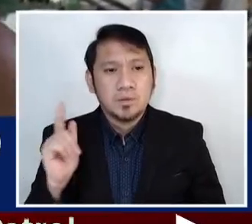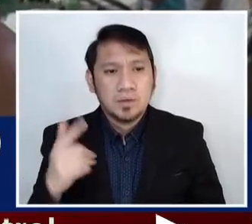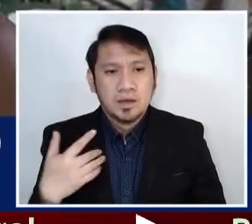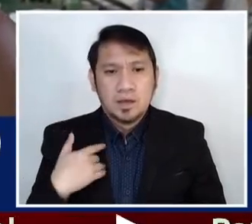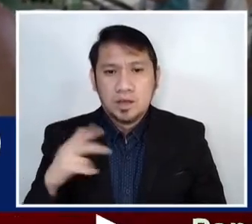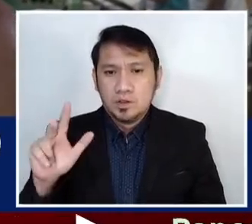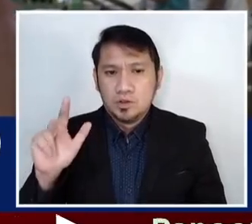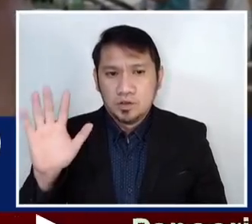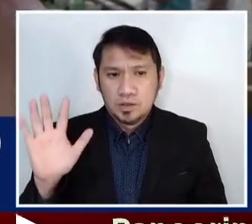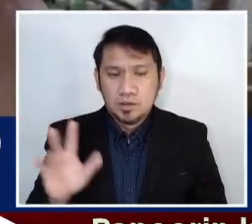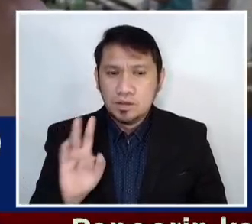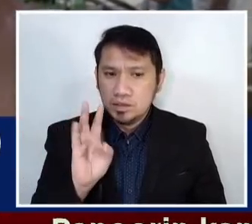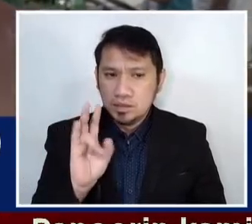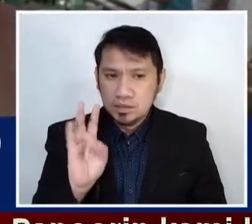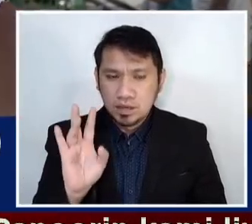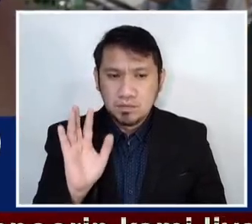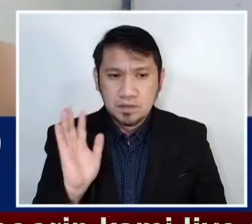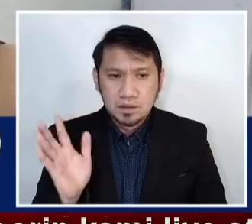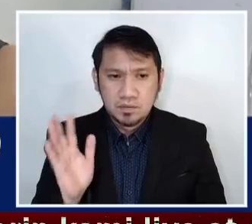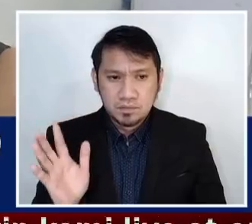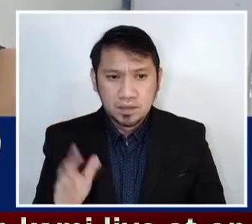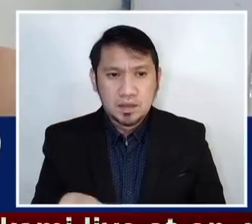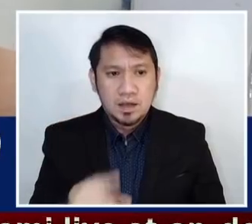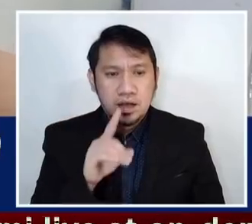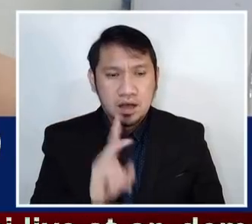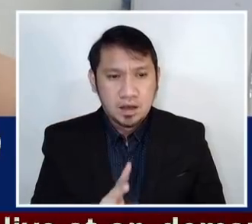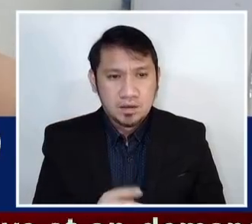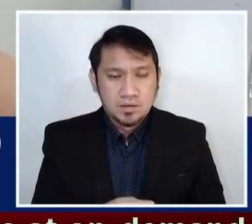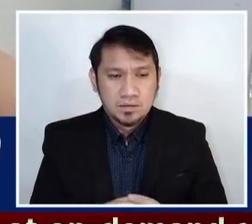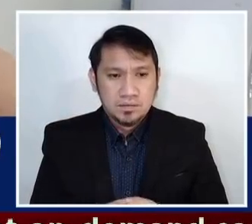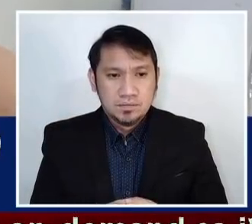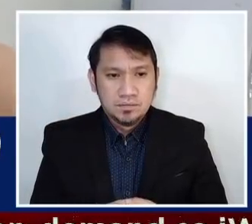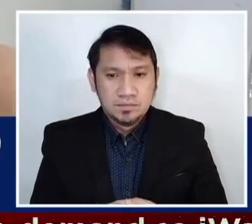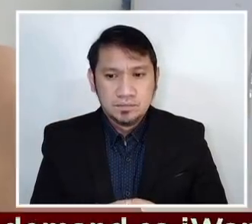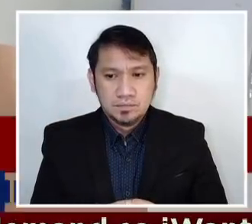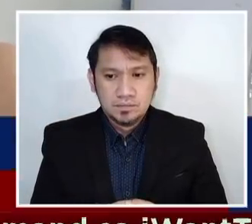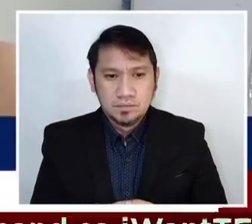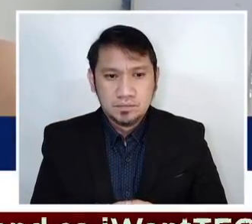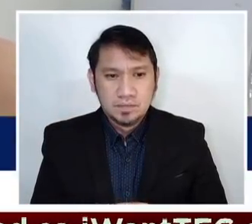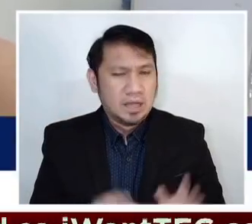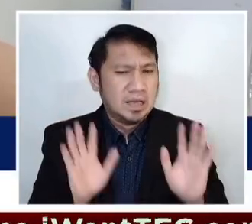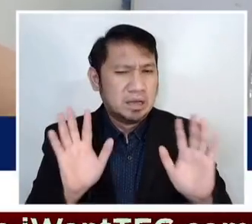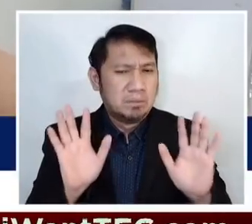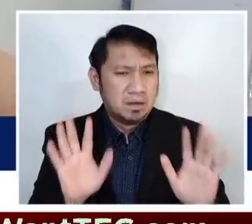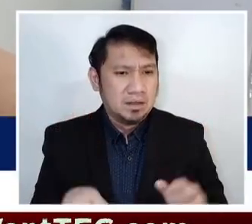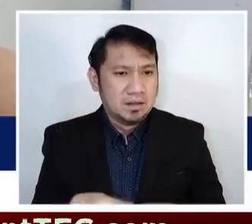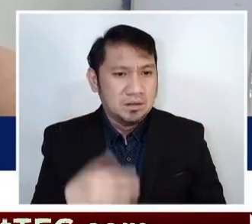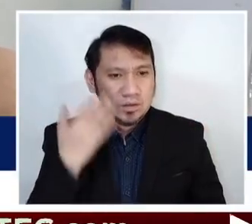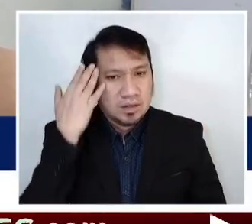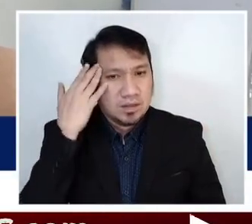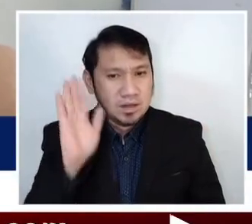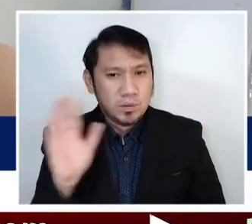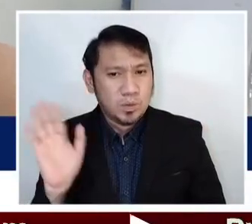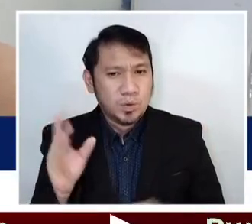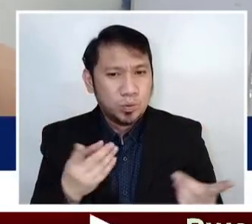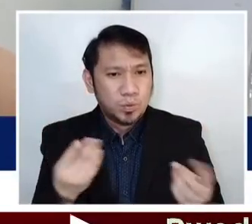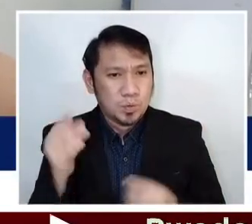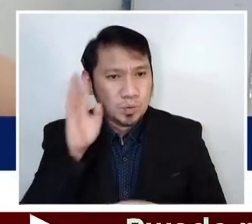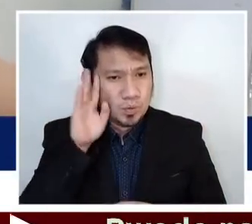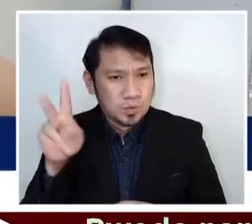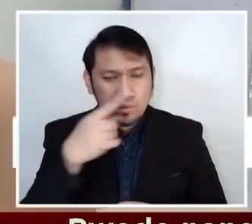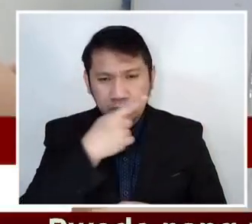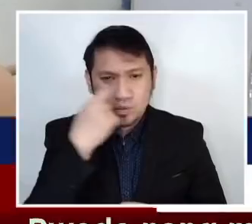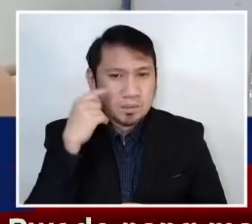eh, 17.50 ang kalahati. Himala na lang yun kung anong gagawin niya, di ba? Kasi